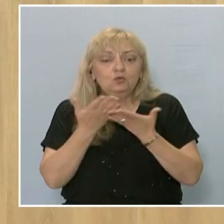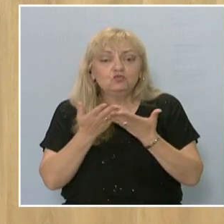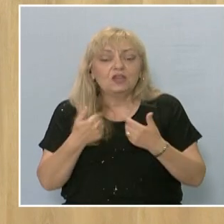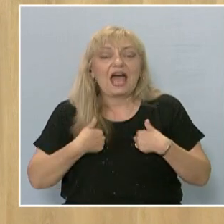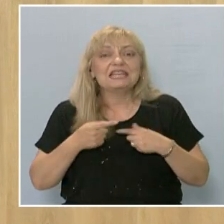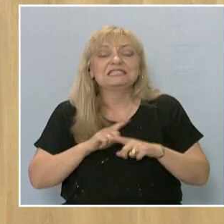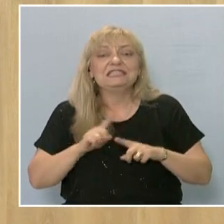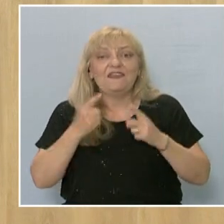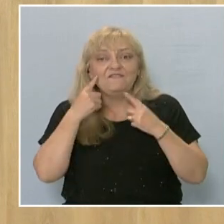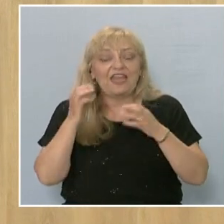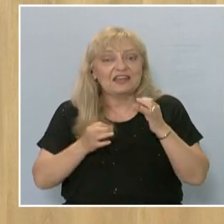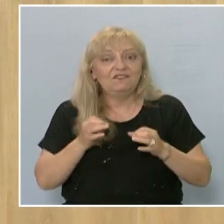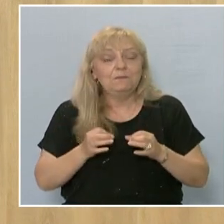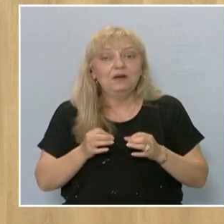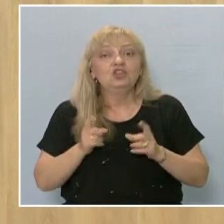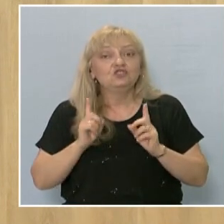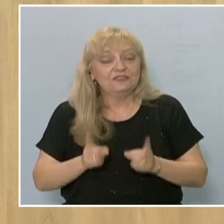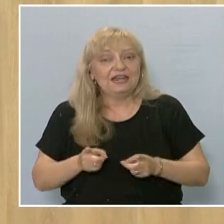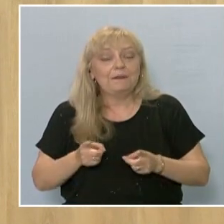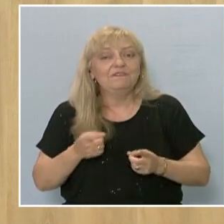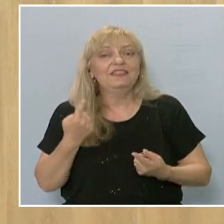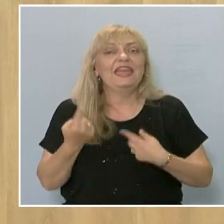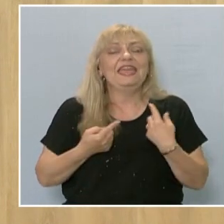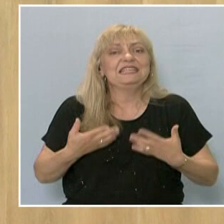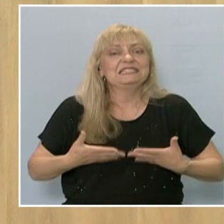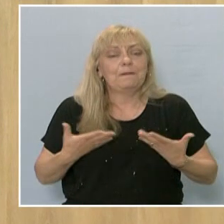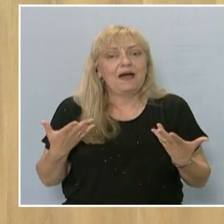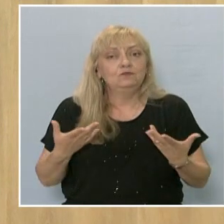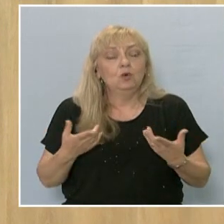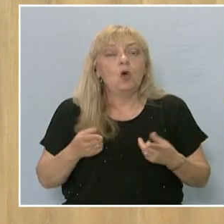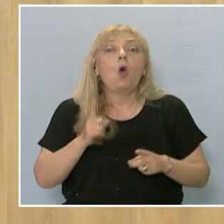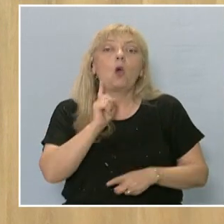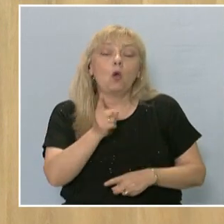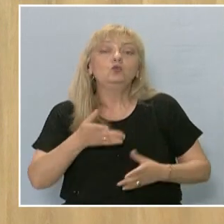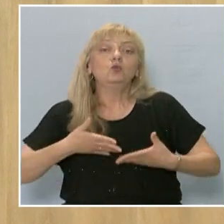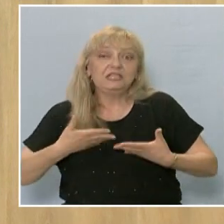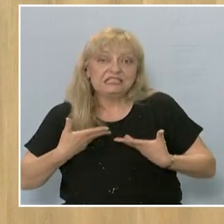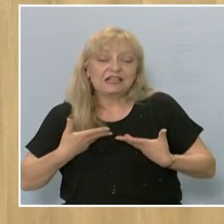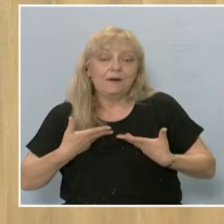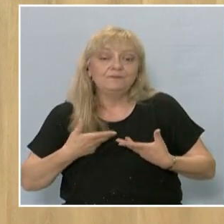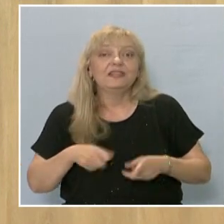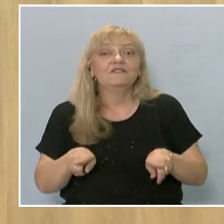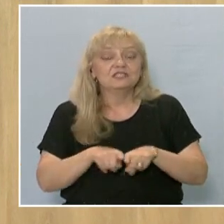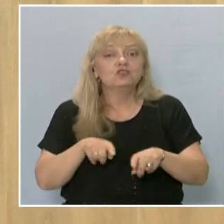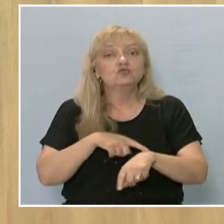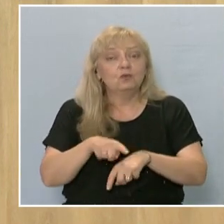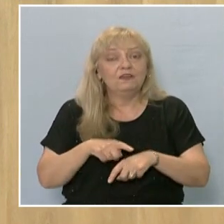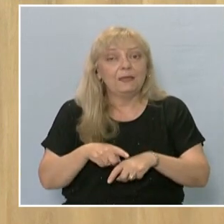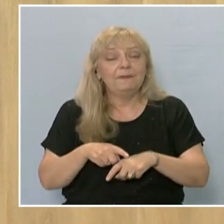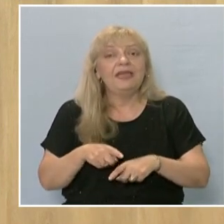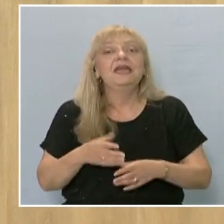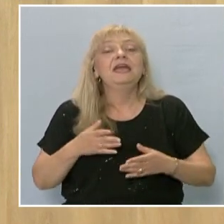вярвам че трябва да е забавно ама не вярвам и че трябва да се учи в крайна сметка нали който иска и в същото време може нали има